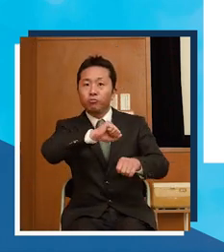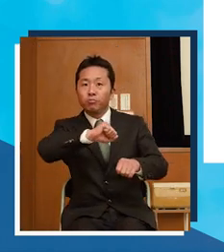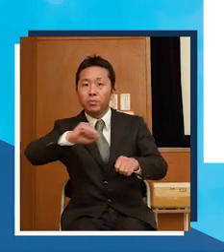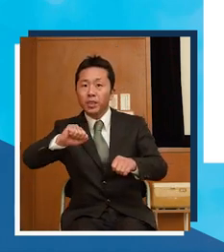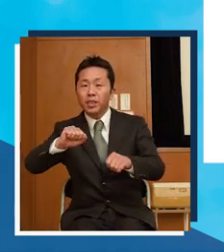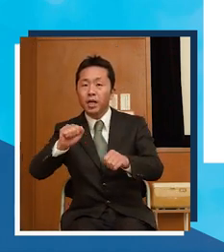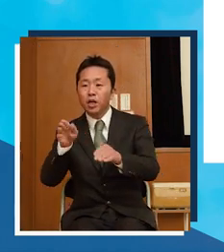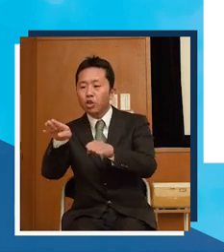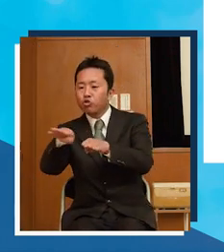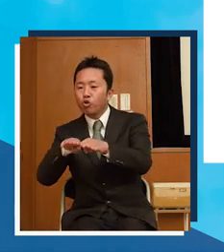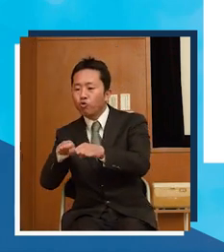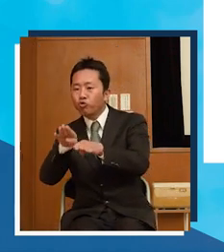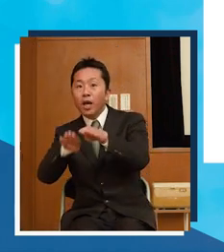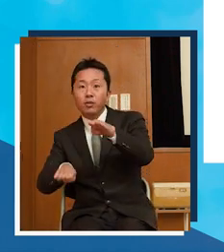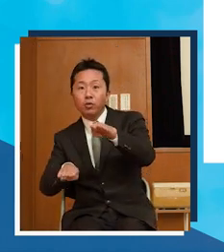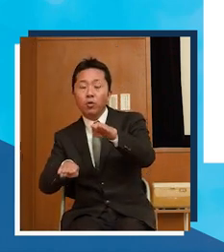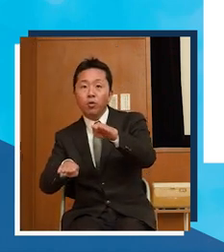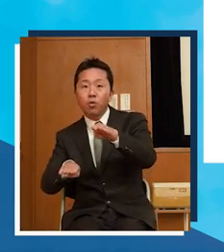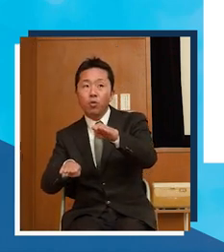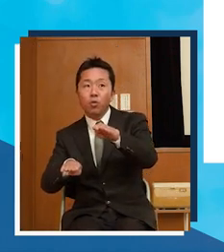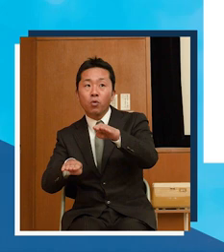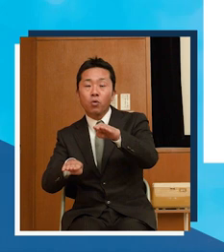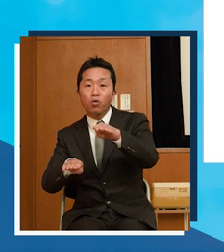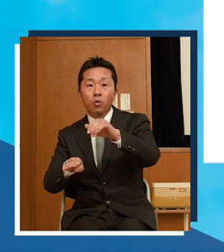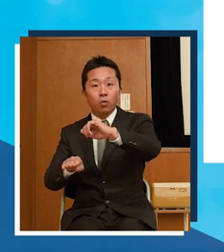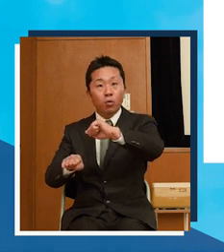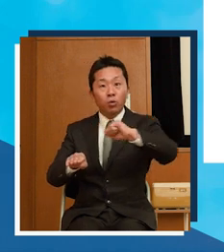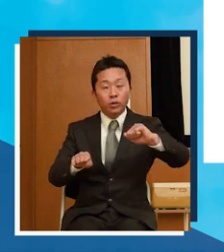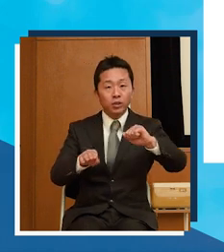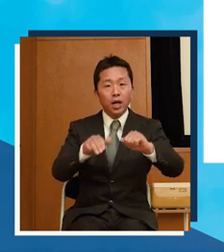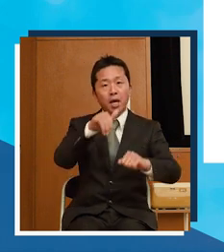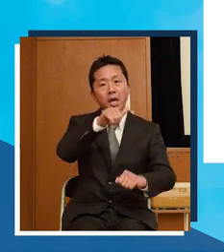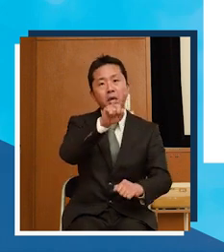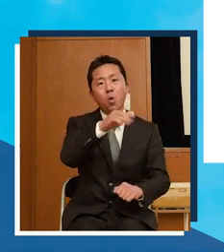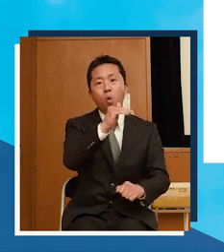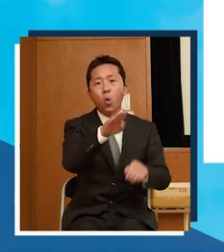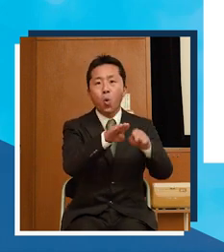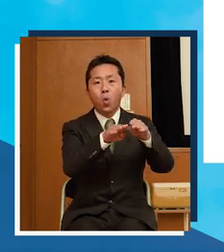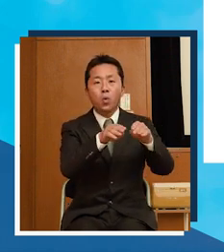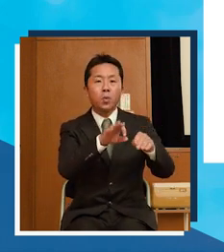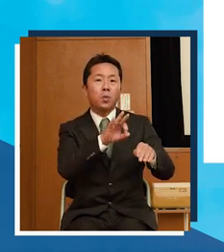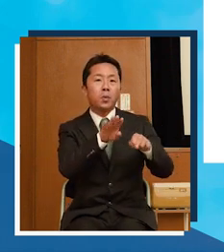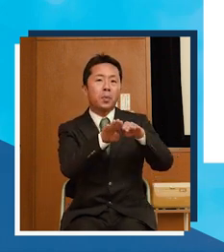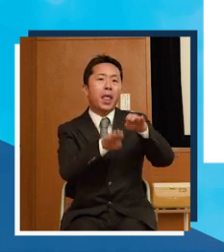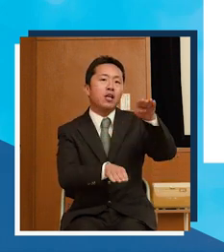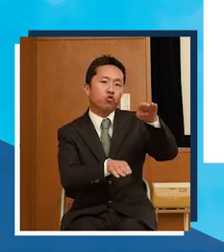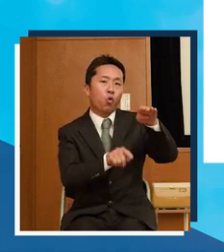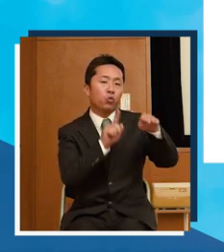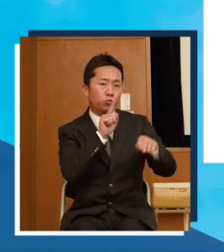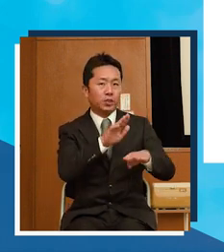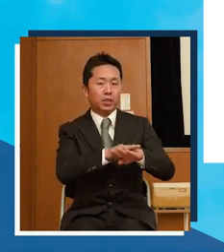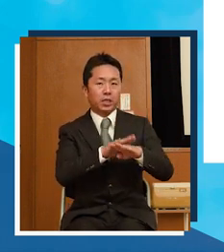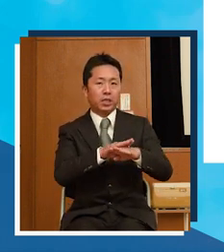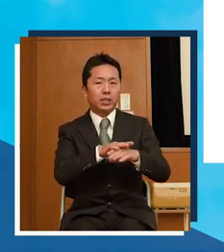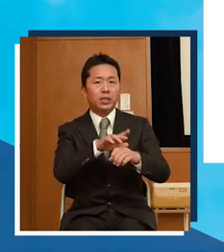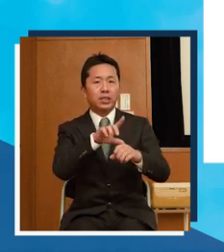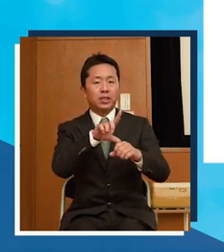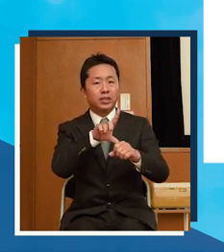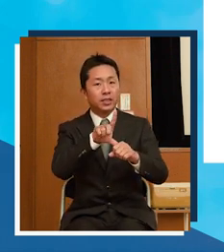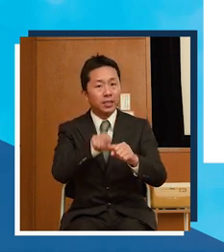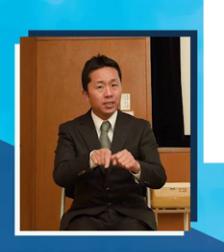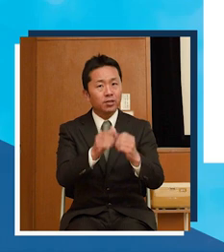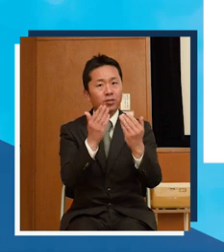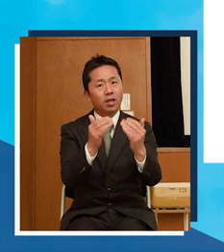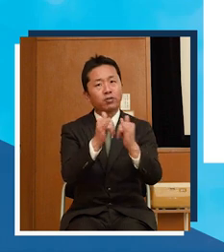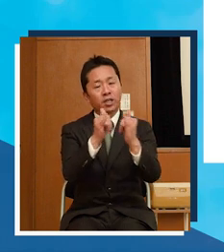即断層そして地盤改良区域を通ってるのがノコ断層地質学の専門家がここにはこの活